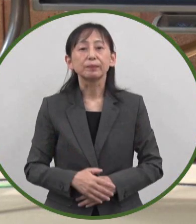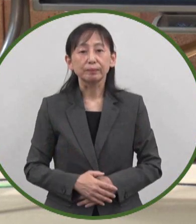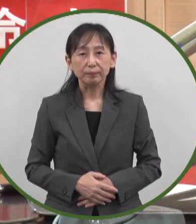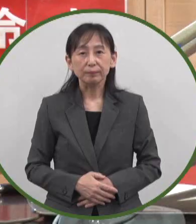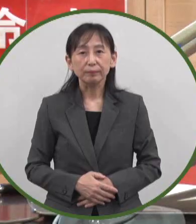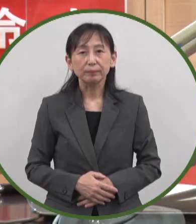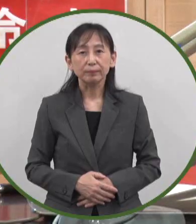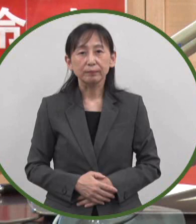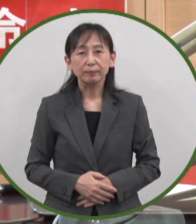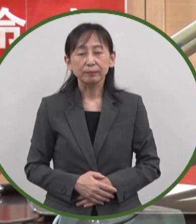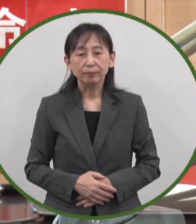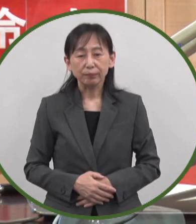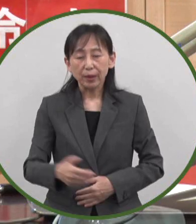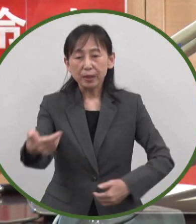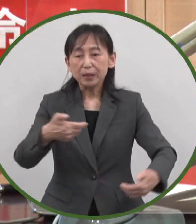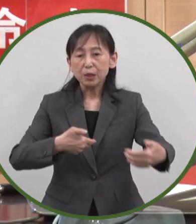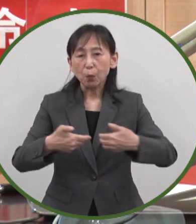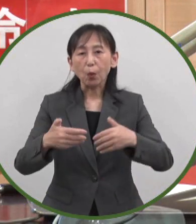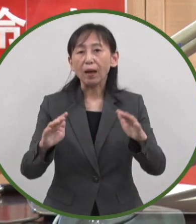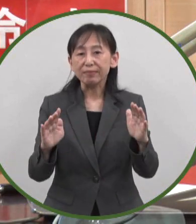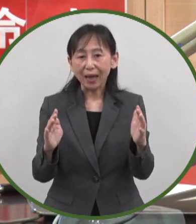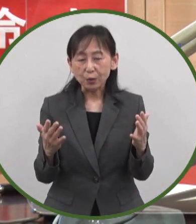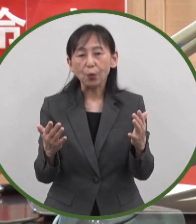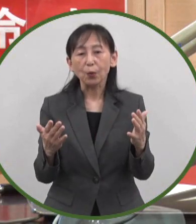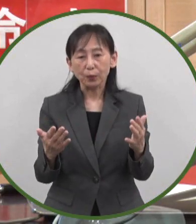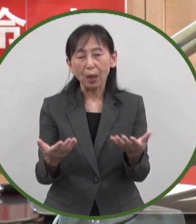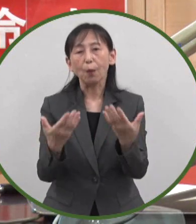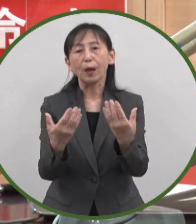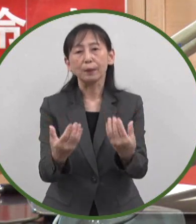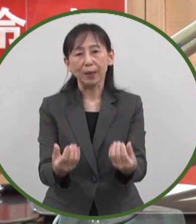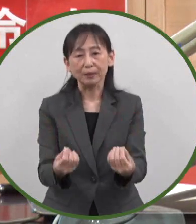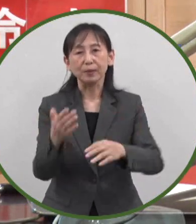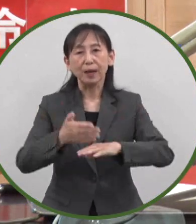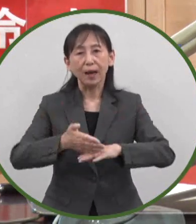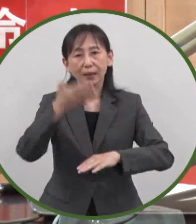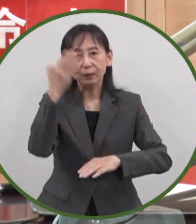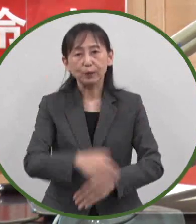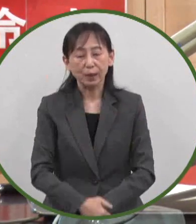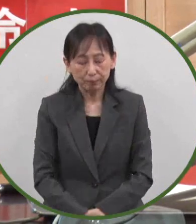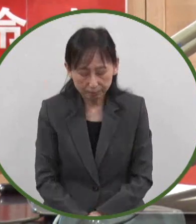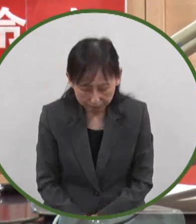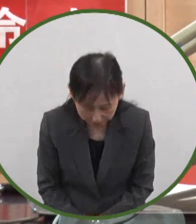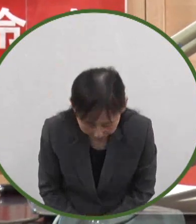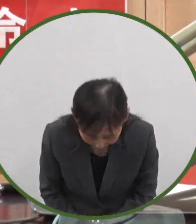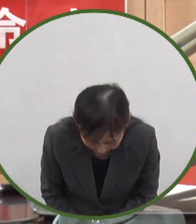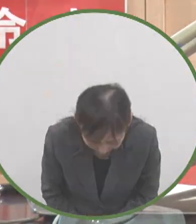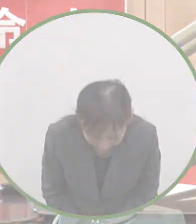はい、それでは質問がないようですので以上で終了したいと思います。ありがとうございました。